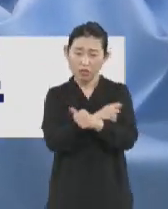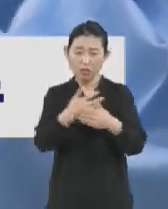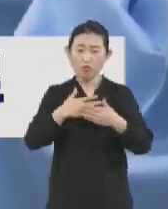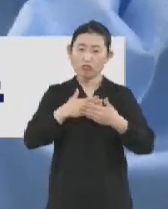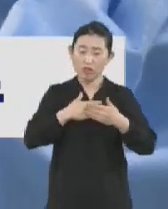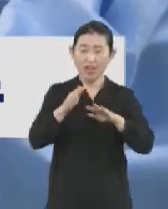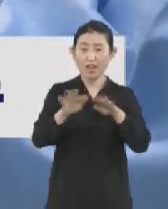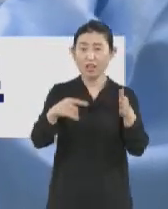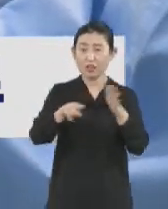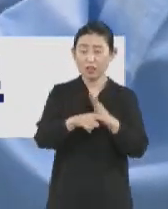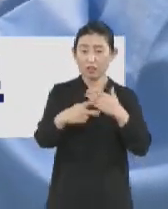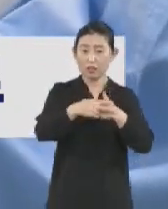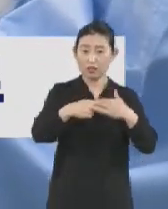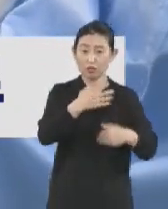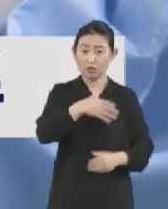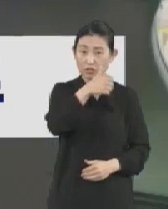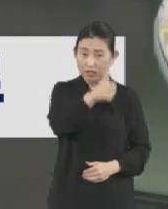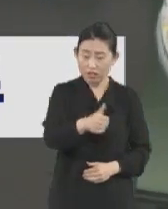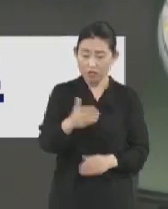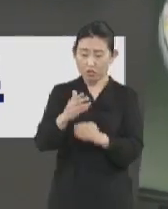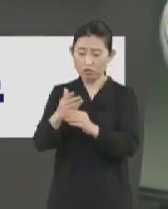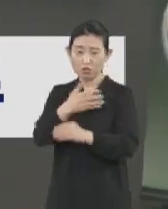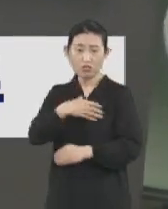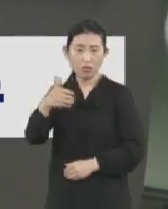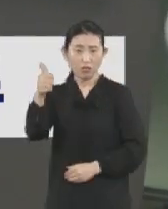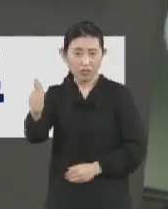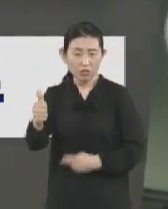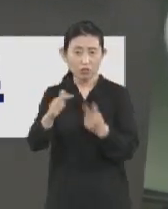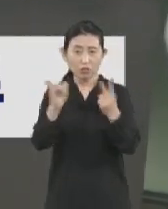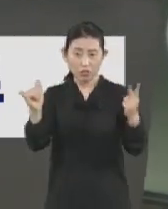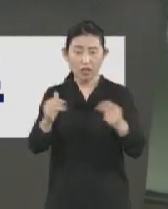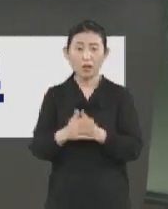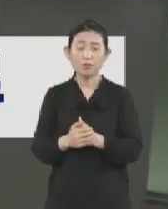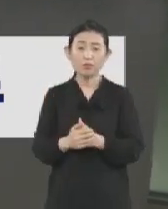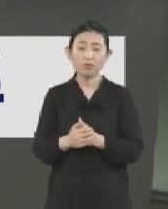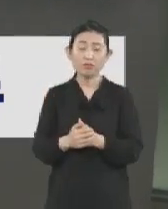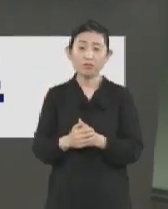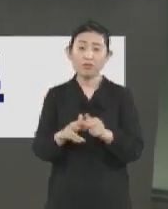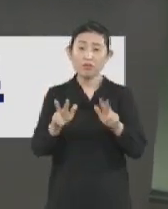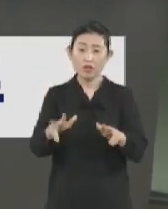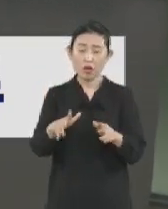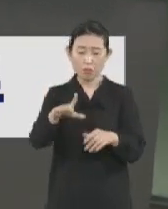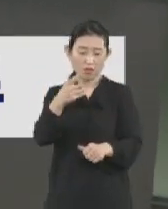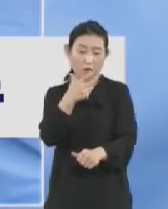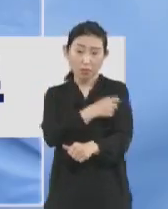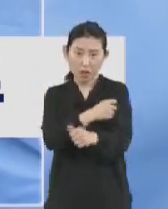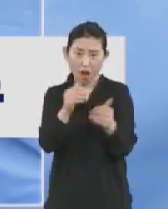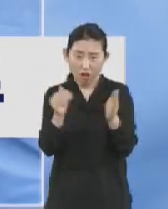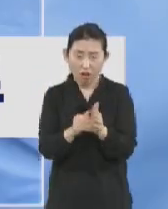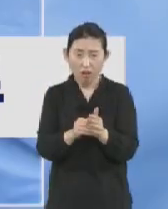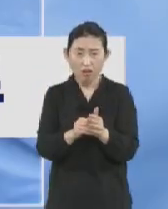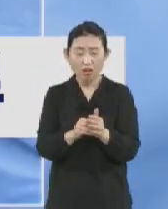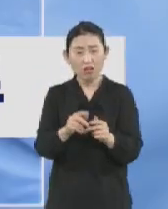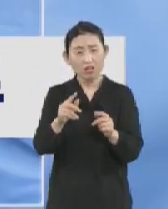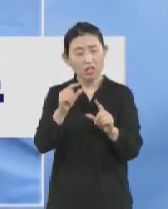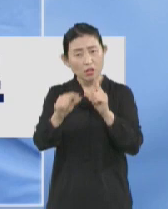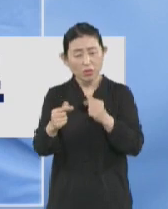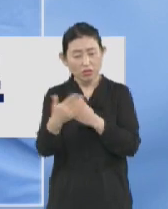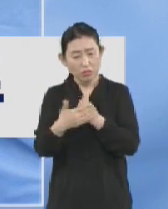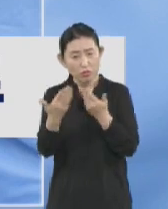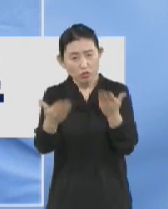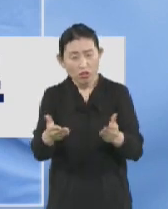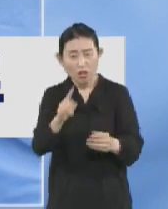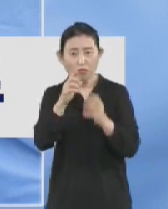회수를 위해 대전 대덕구청장 과중 구청장이 현장 대응 인력 자격으로 우선 접종 한 것을 놓고 일부에서